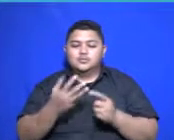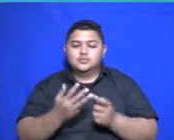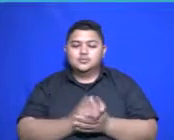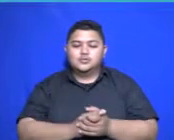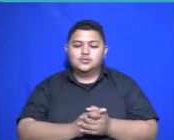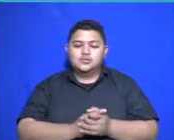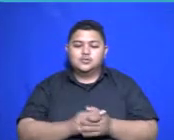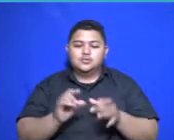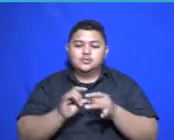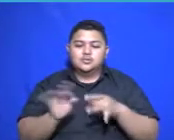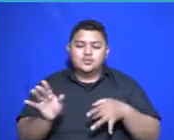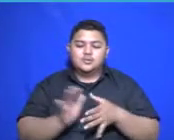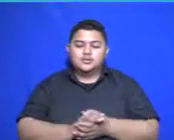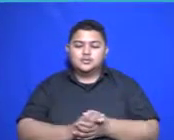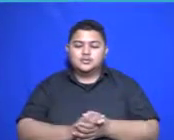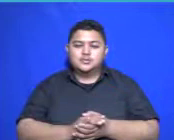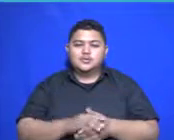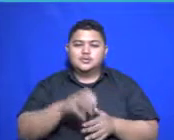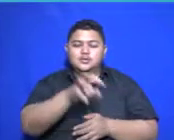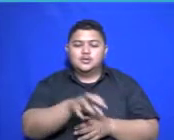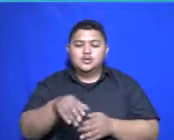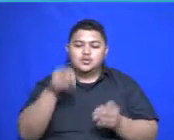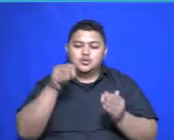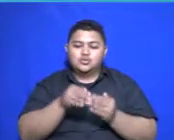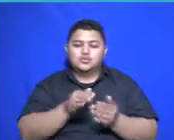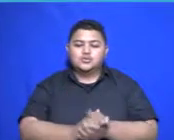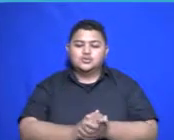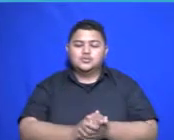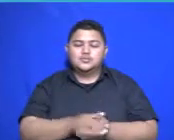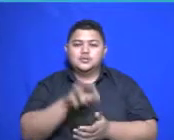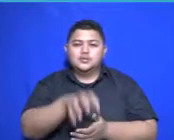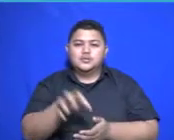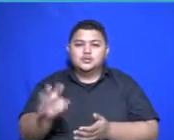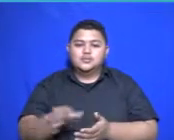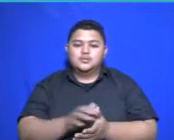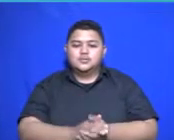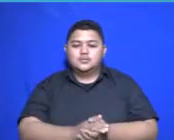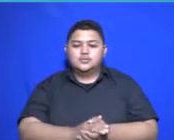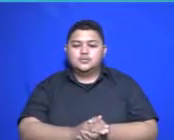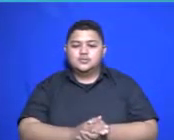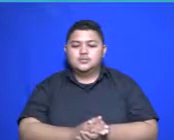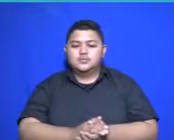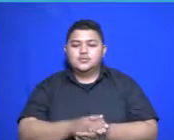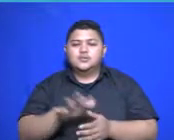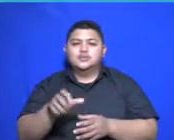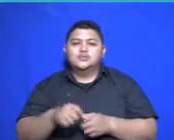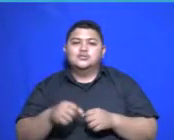akan dilepas karena itu nanti akan ada dana khusus yang diberikan kepada daerah untuk menangani bidang